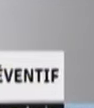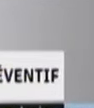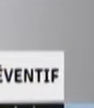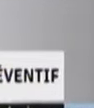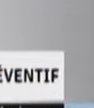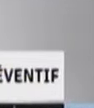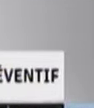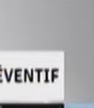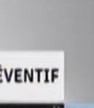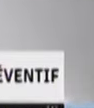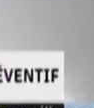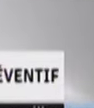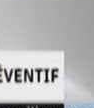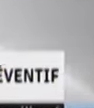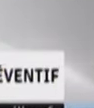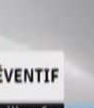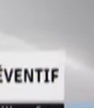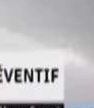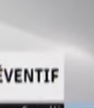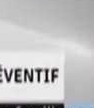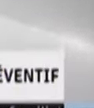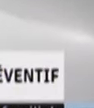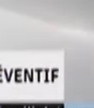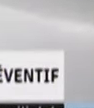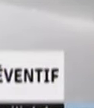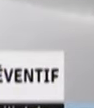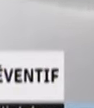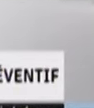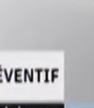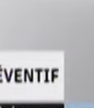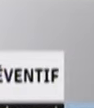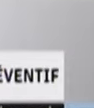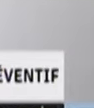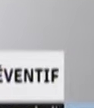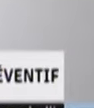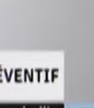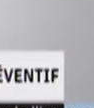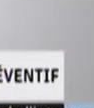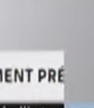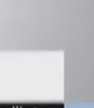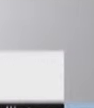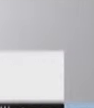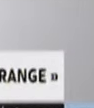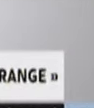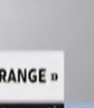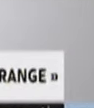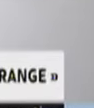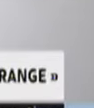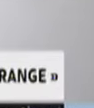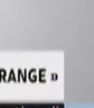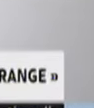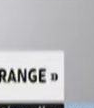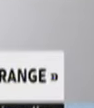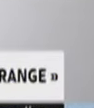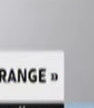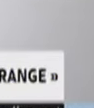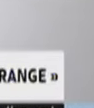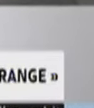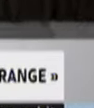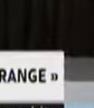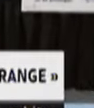salles à manger, mais on va demander de réduire le nombre de personnes qui peuvent s'asseoir à une seule table de 10 à 6 pour éviter